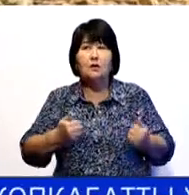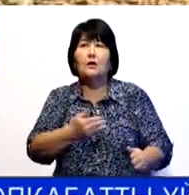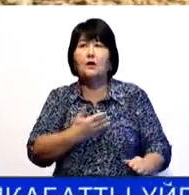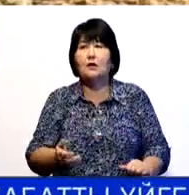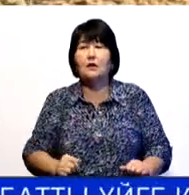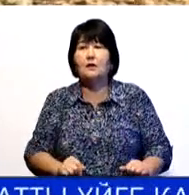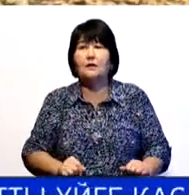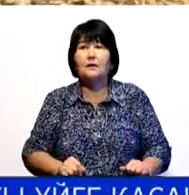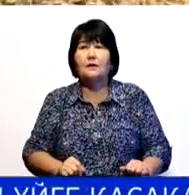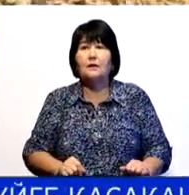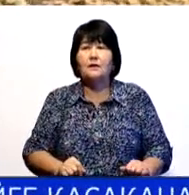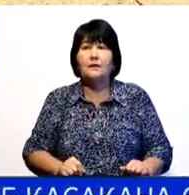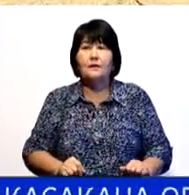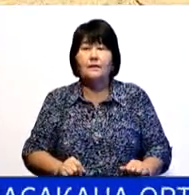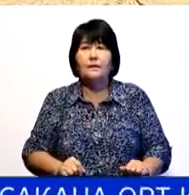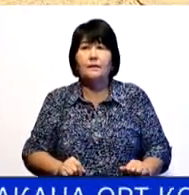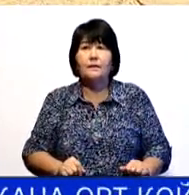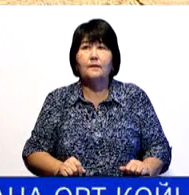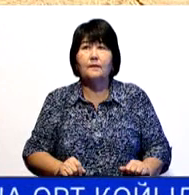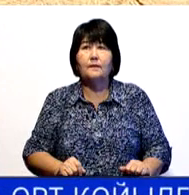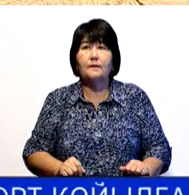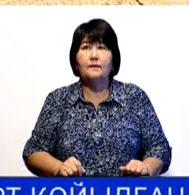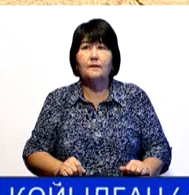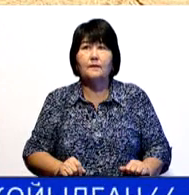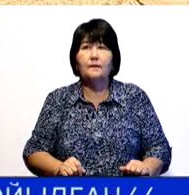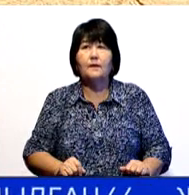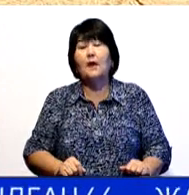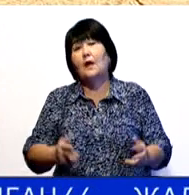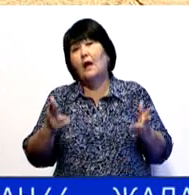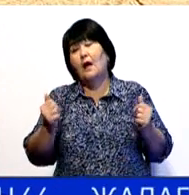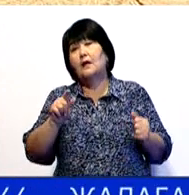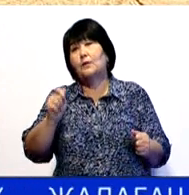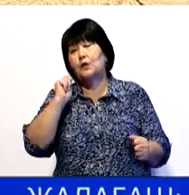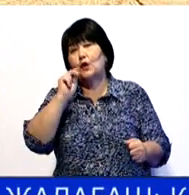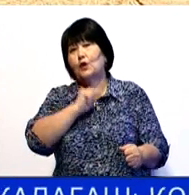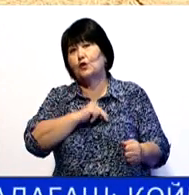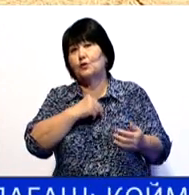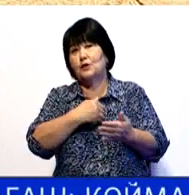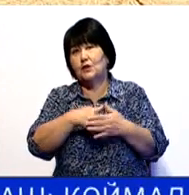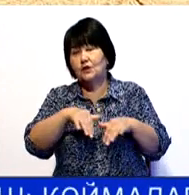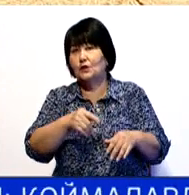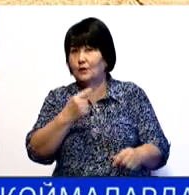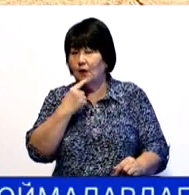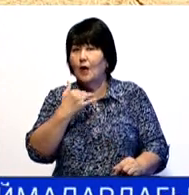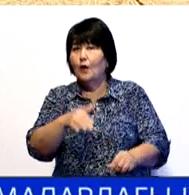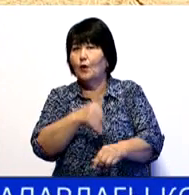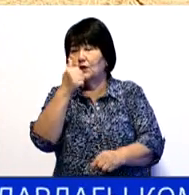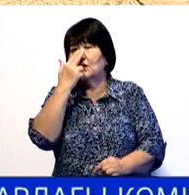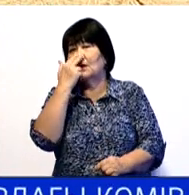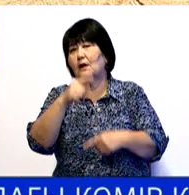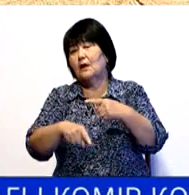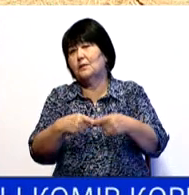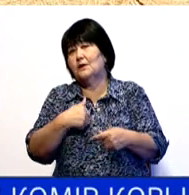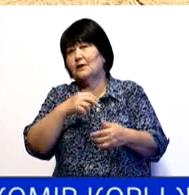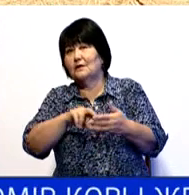Конечно, уже трудновато. Возраст идет. Әрине, бұл жаста жұмыс істеу оңай емес, бірақ ұзақ жылғы дағдыдан қол үзе алмай